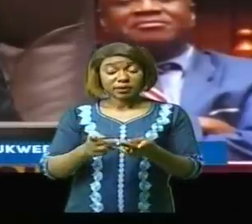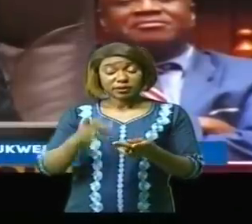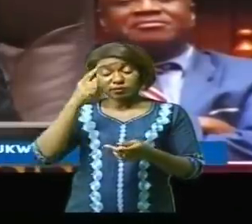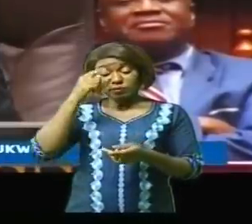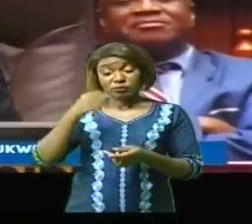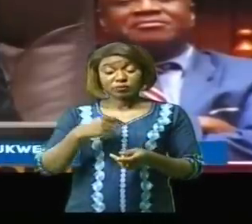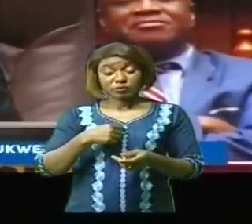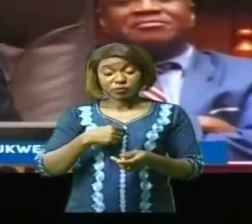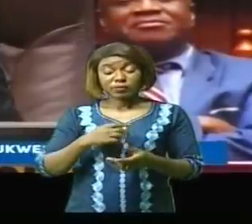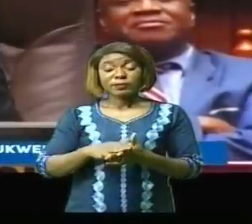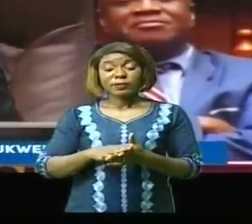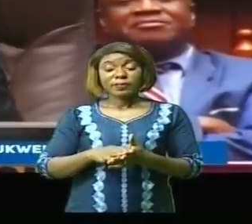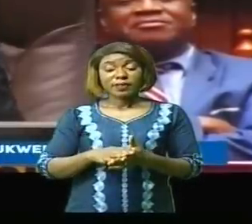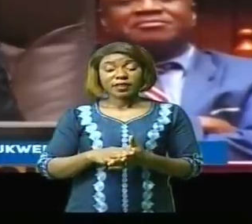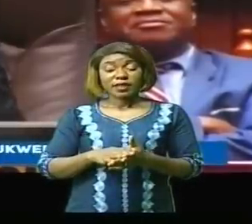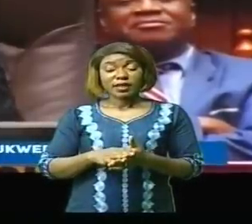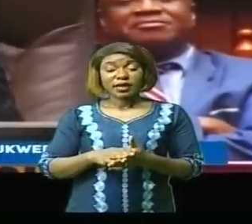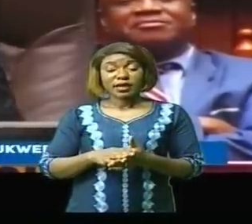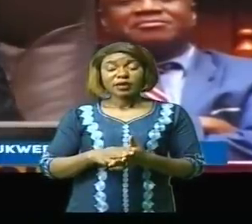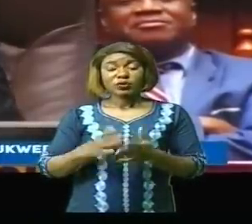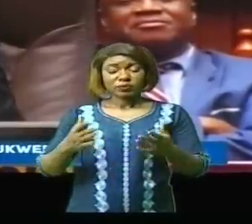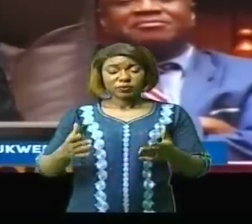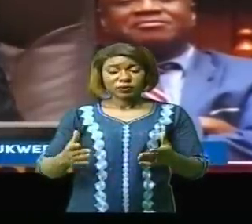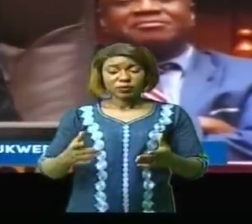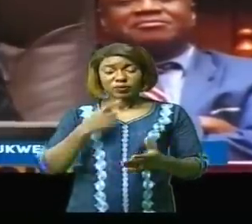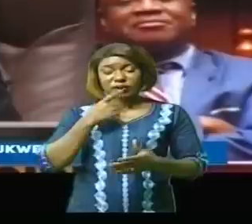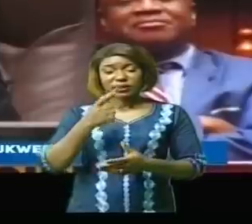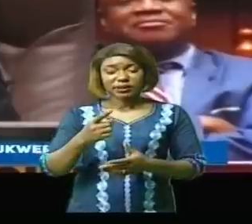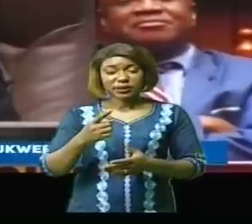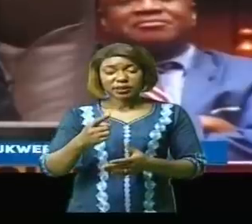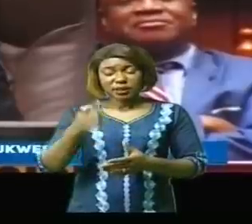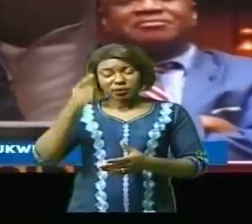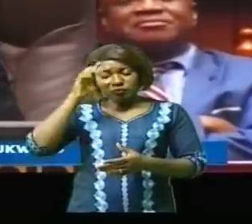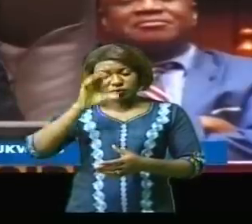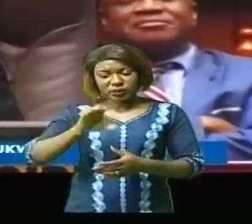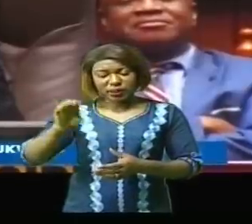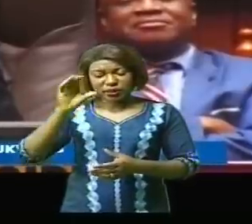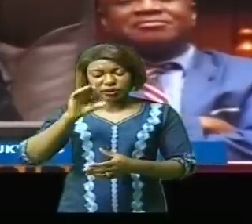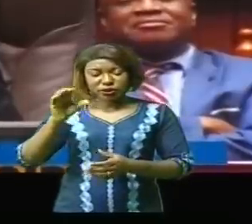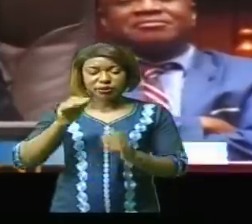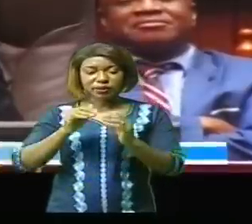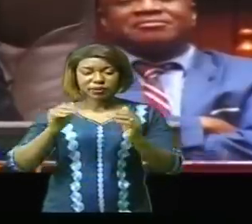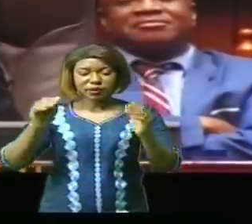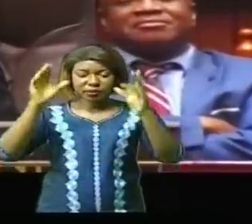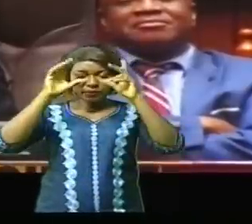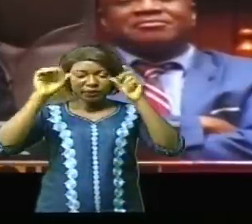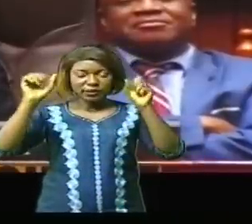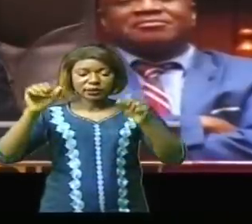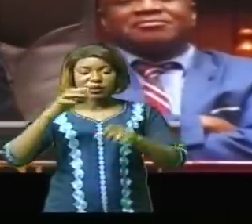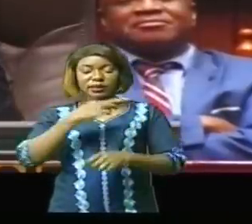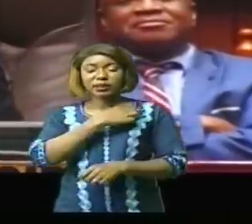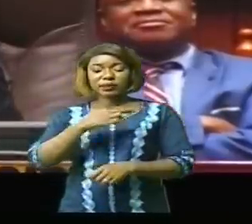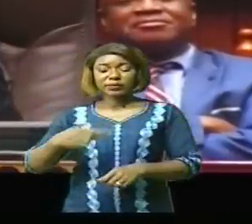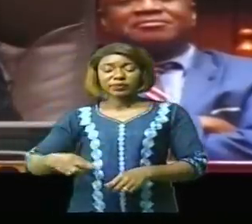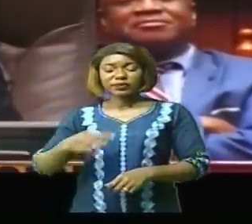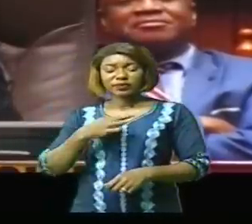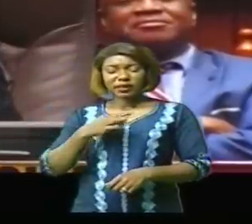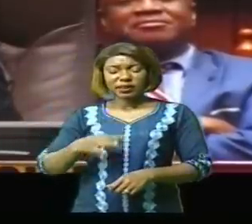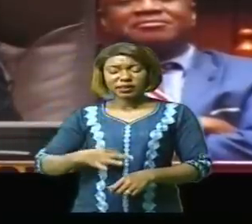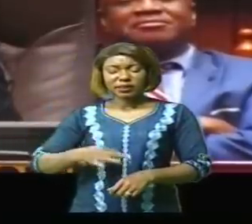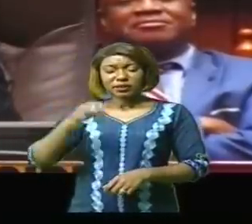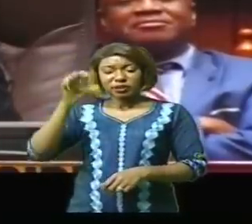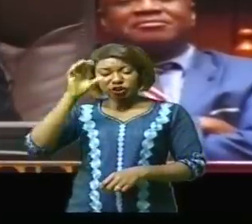ne cessent de consentir pour la recherche de la paix. Le président de la République, son